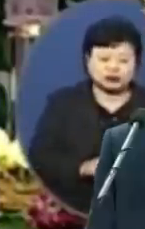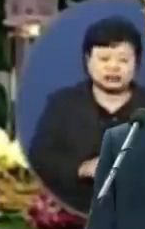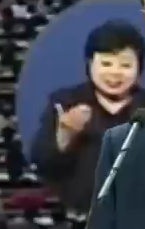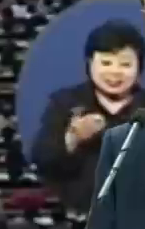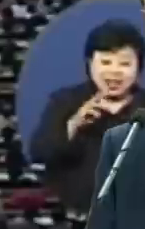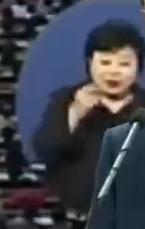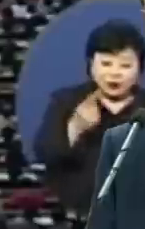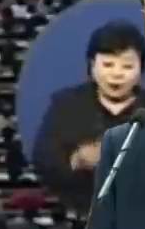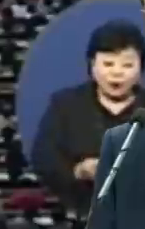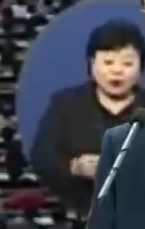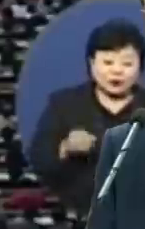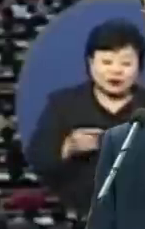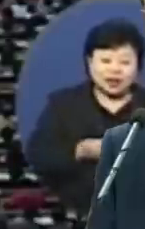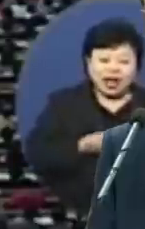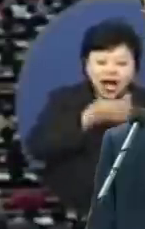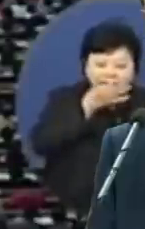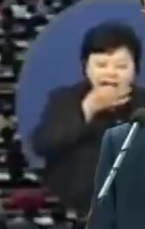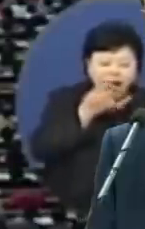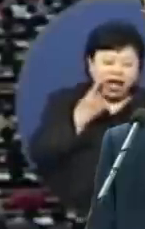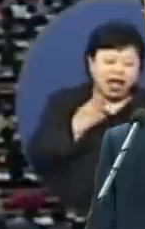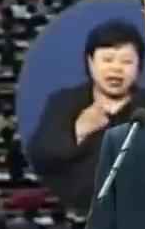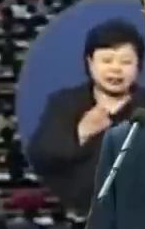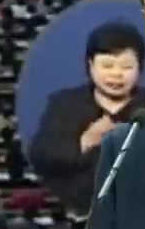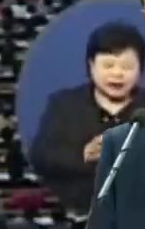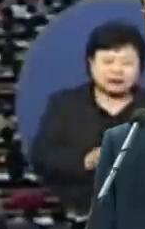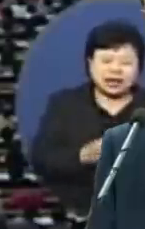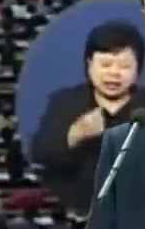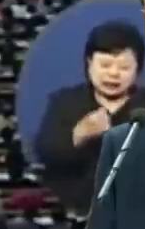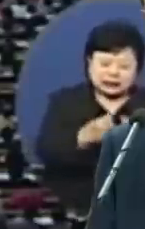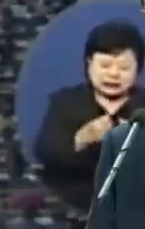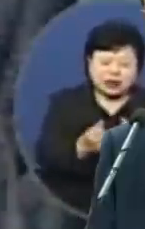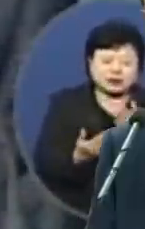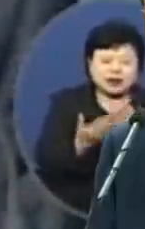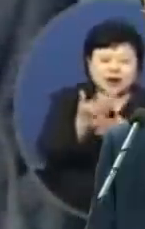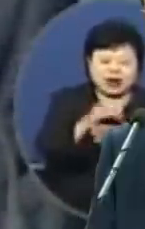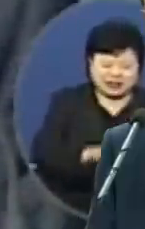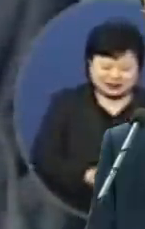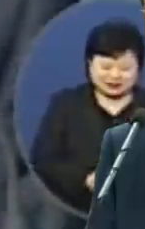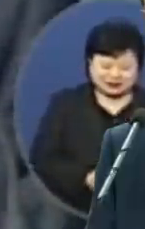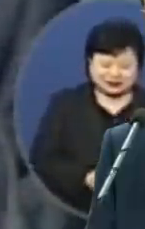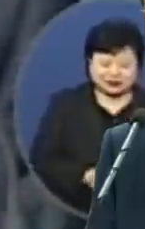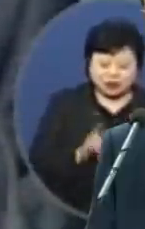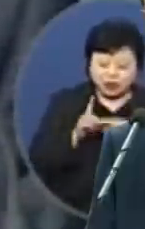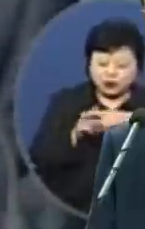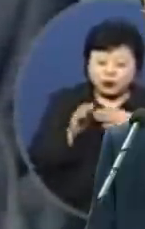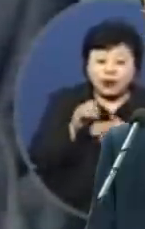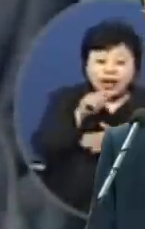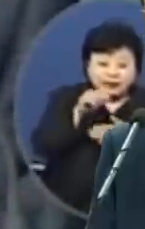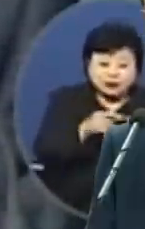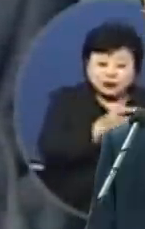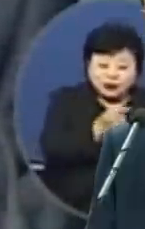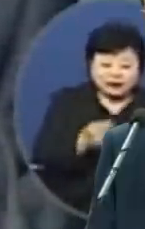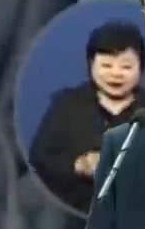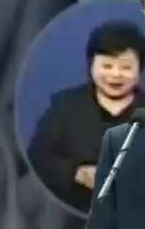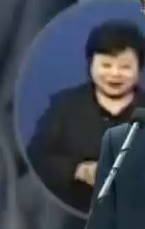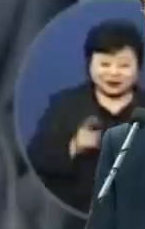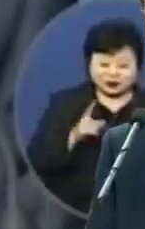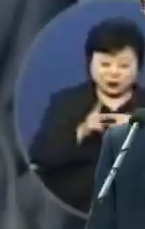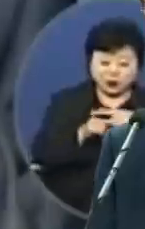것입니다. 탐심 때문에 항상 싸움이 많이 납니다. 더구나 교회도 그래요. 한